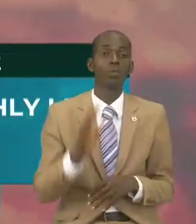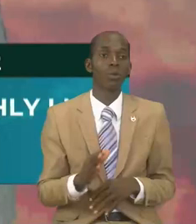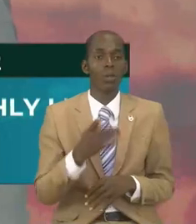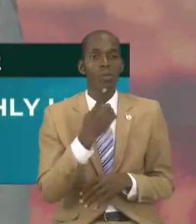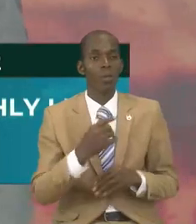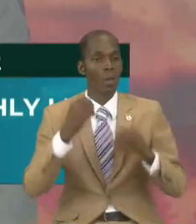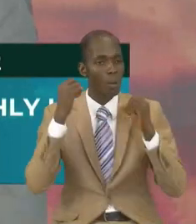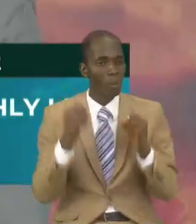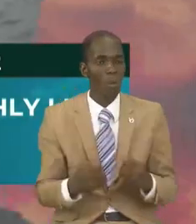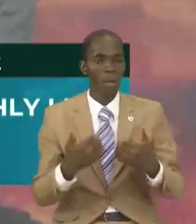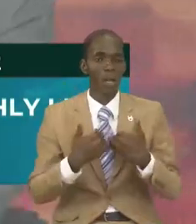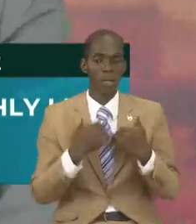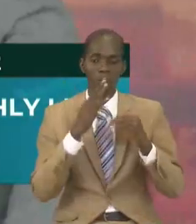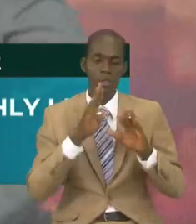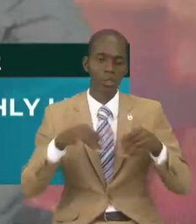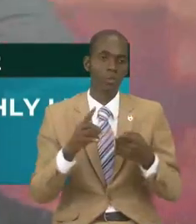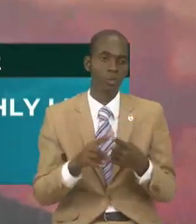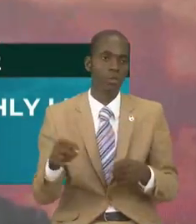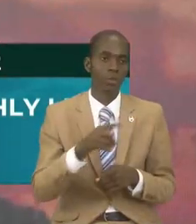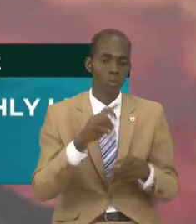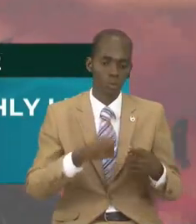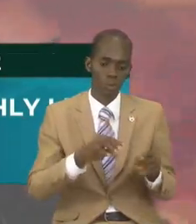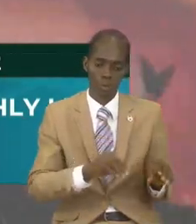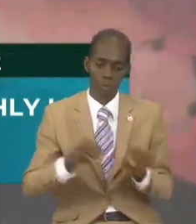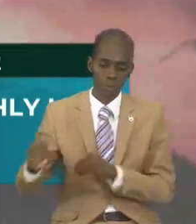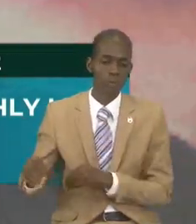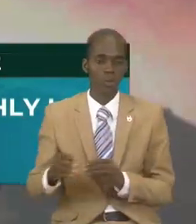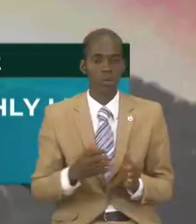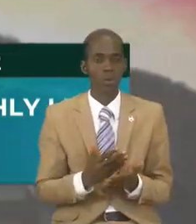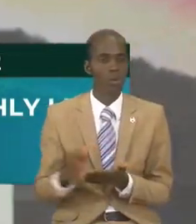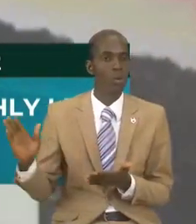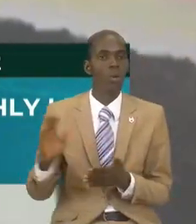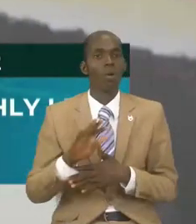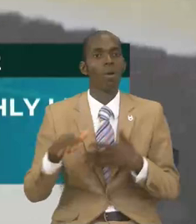La puissance t'a été donnée pour